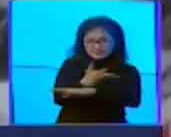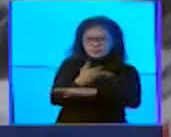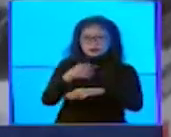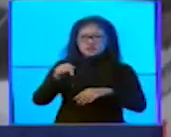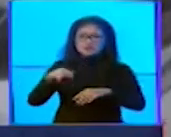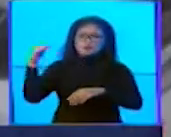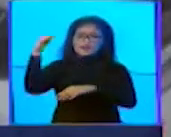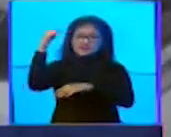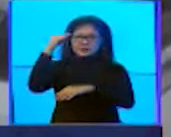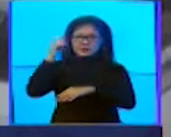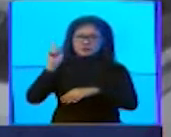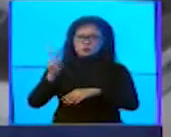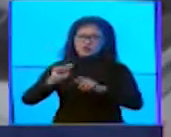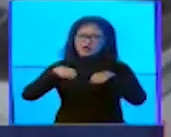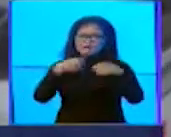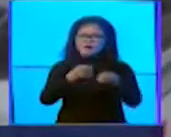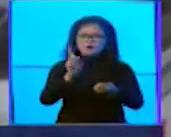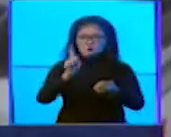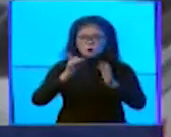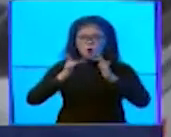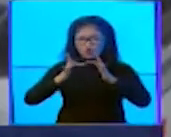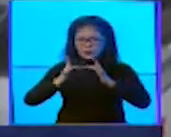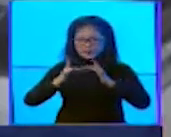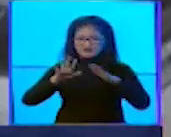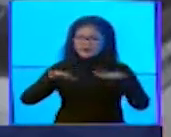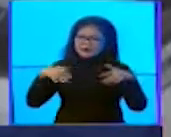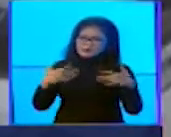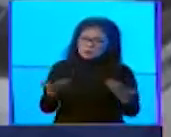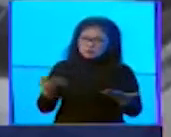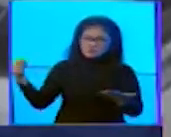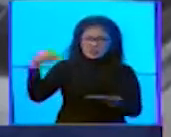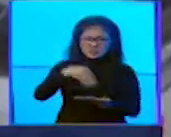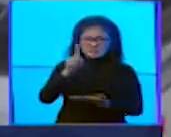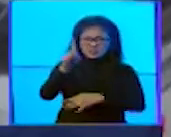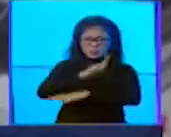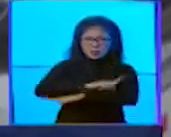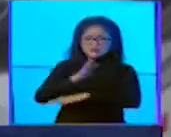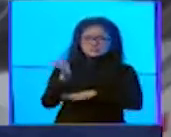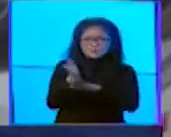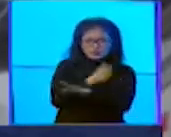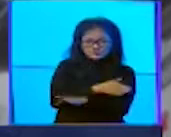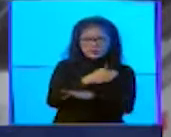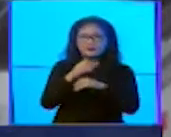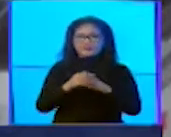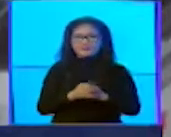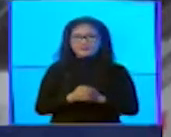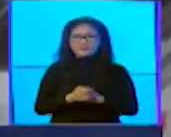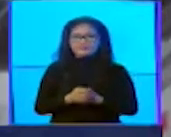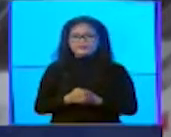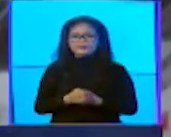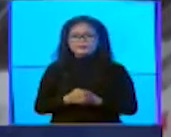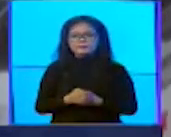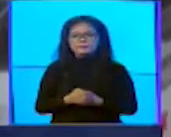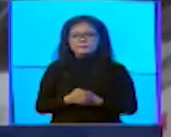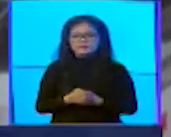kalau bisa daftar dulu via online atau datang sehari sebelumnya. Gitu, supaya menghindari nanti kalau misalnya datangnya terlalu